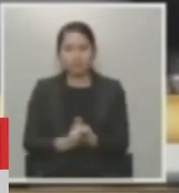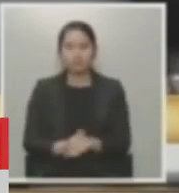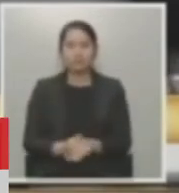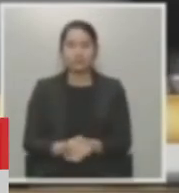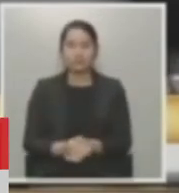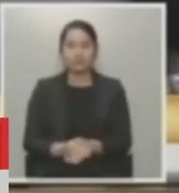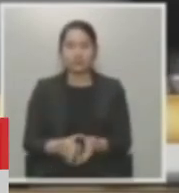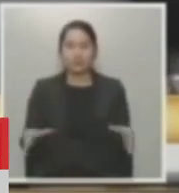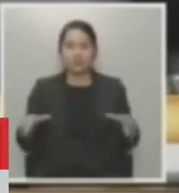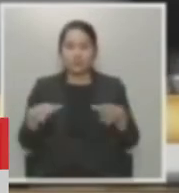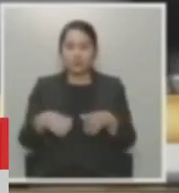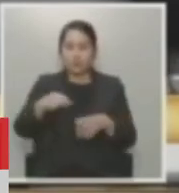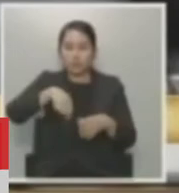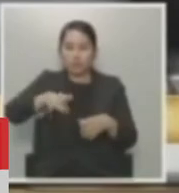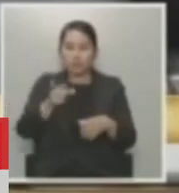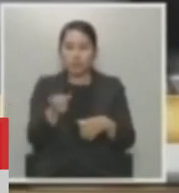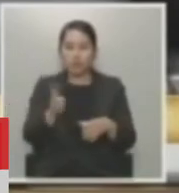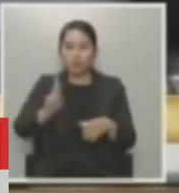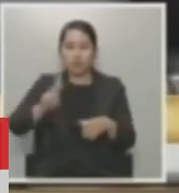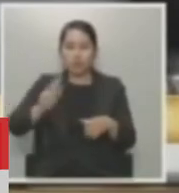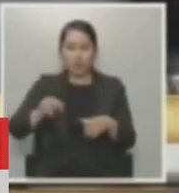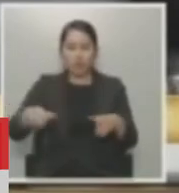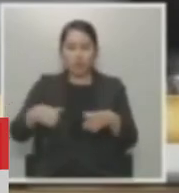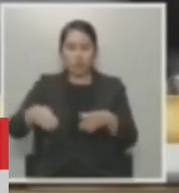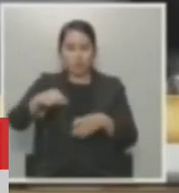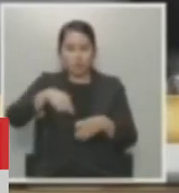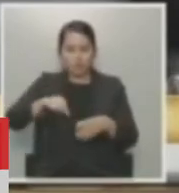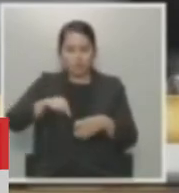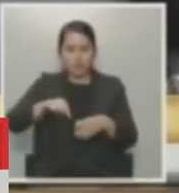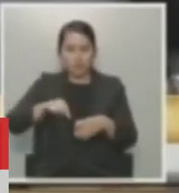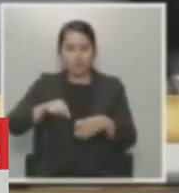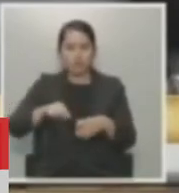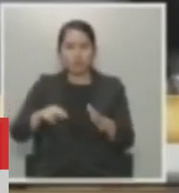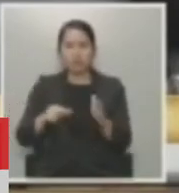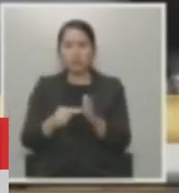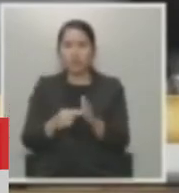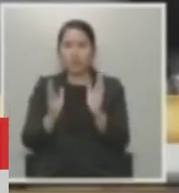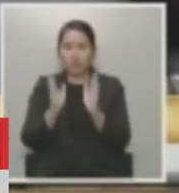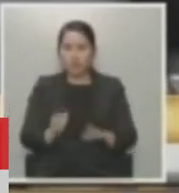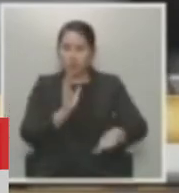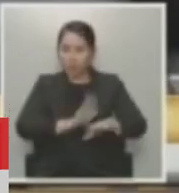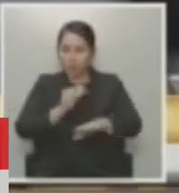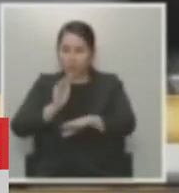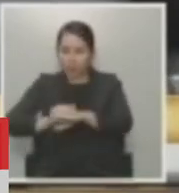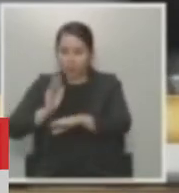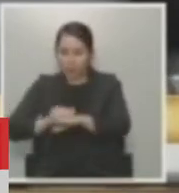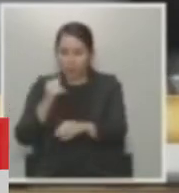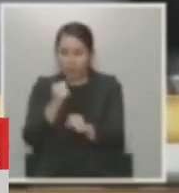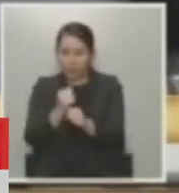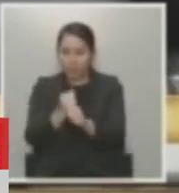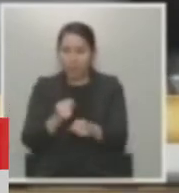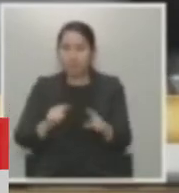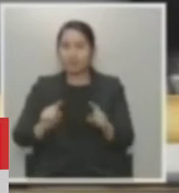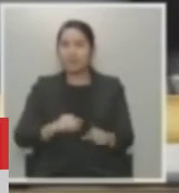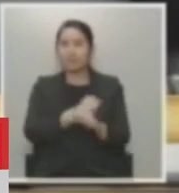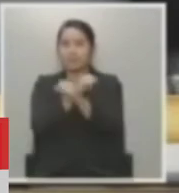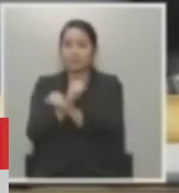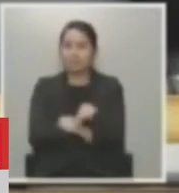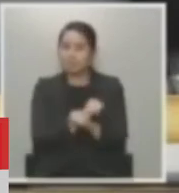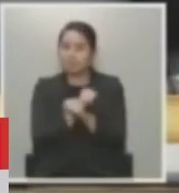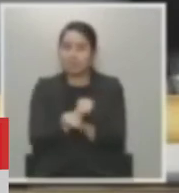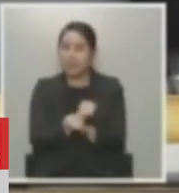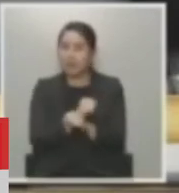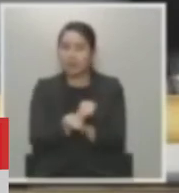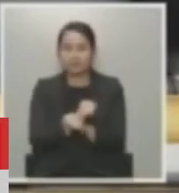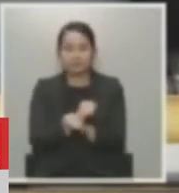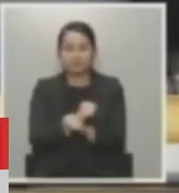ณะครม.ที่มีระดมอุดมไปด้วยคนที่มีความสามารถแต่การป้องกันแบบเชิงรุกกลับไม่มี